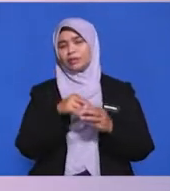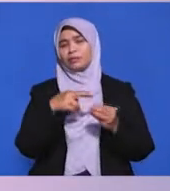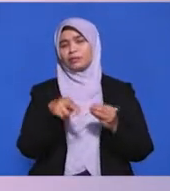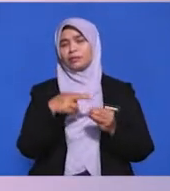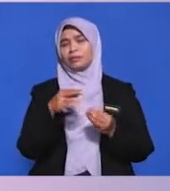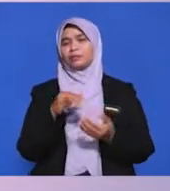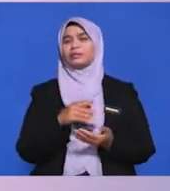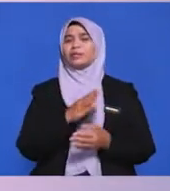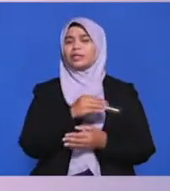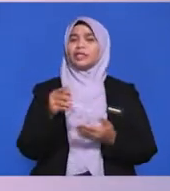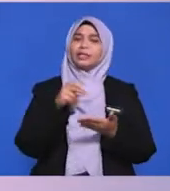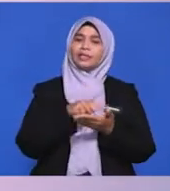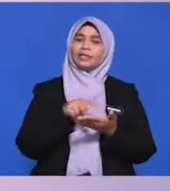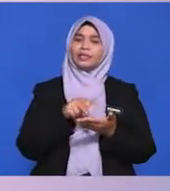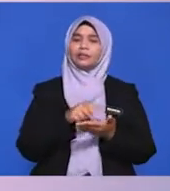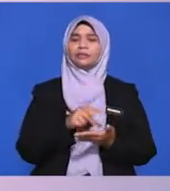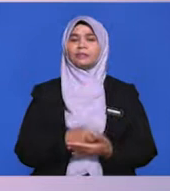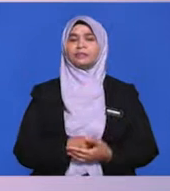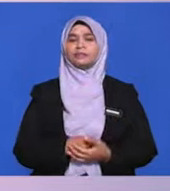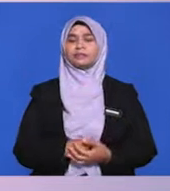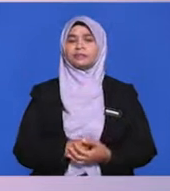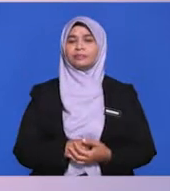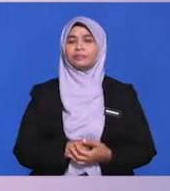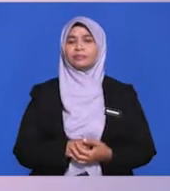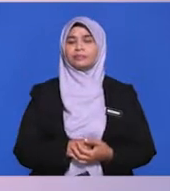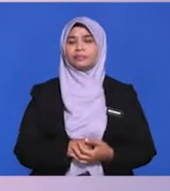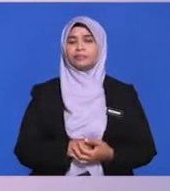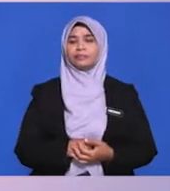tunggu apalagi tekan Calculate the